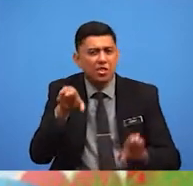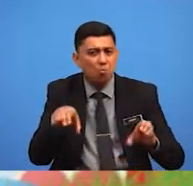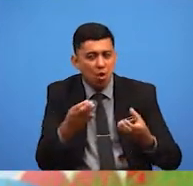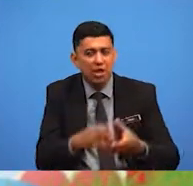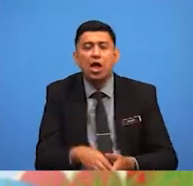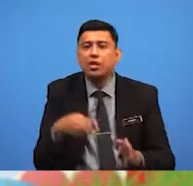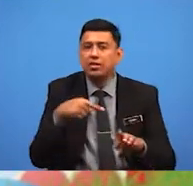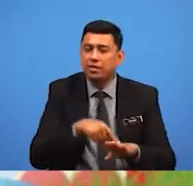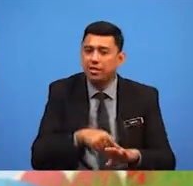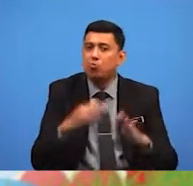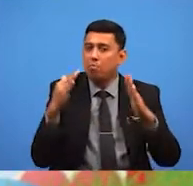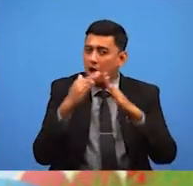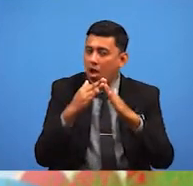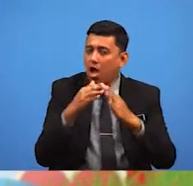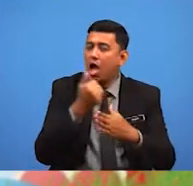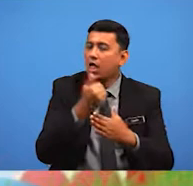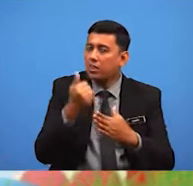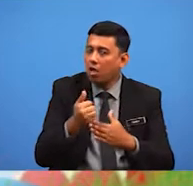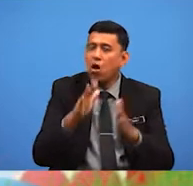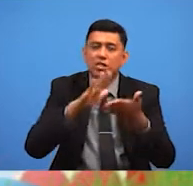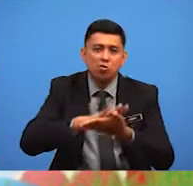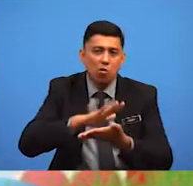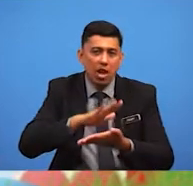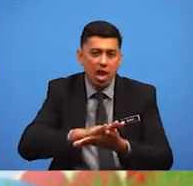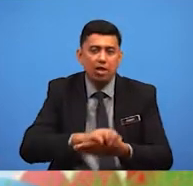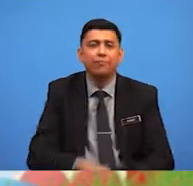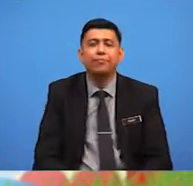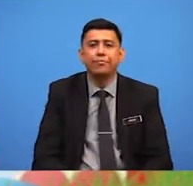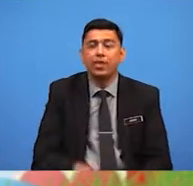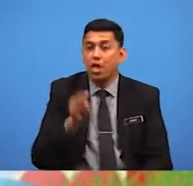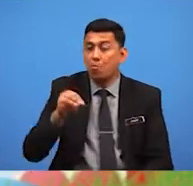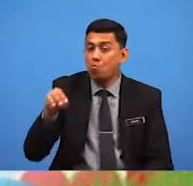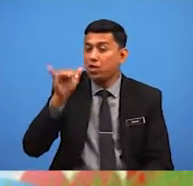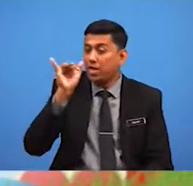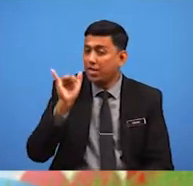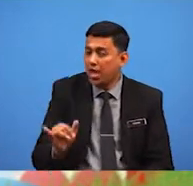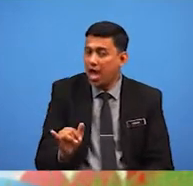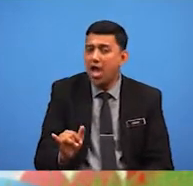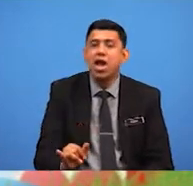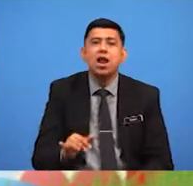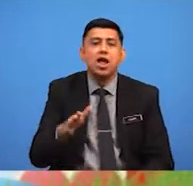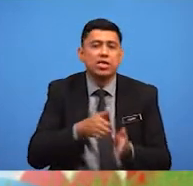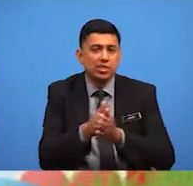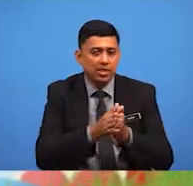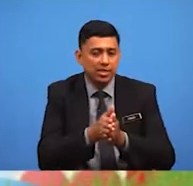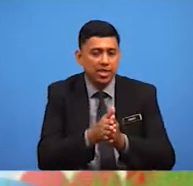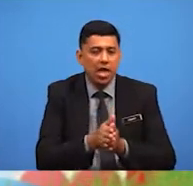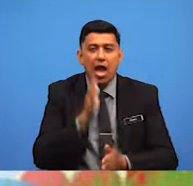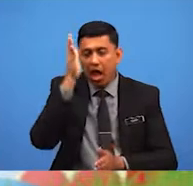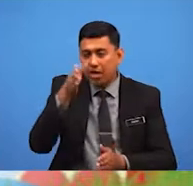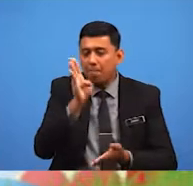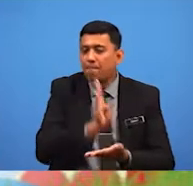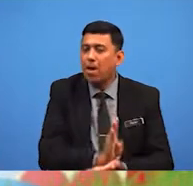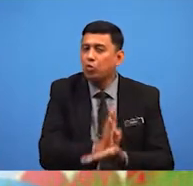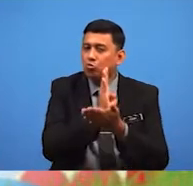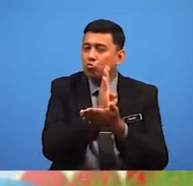rumah mahupun di sekolah. Murid yang rajin akan suka membantu ibu